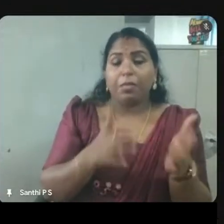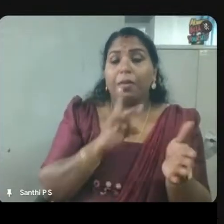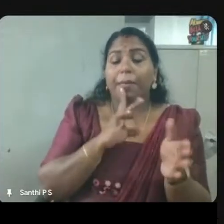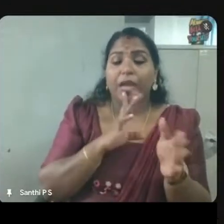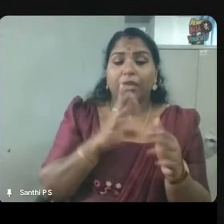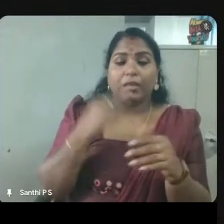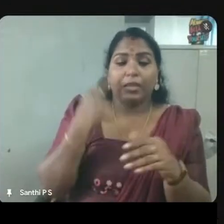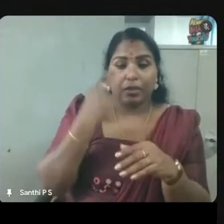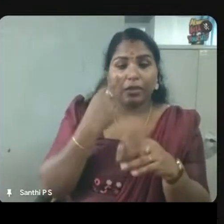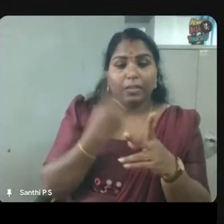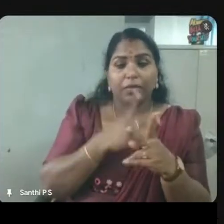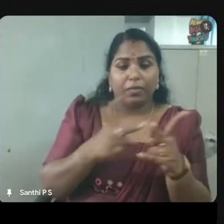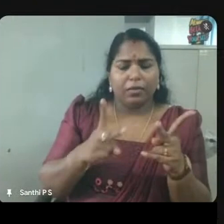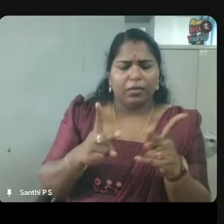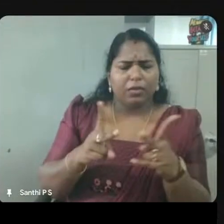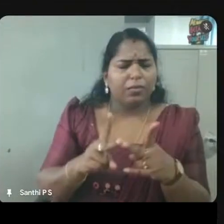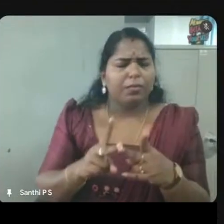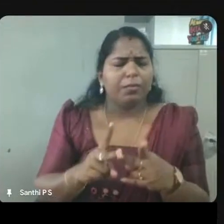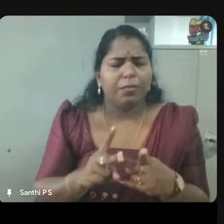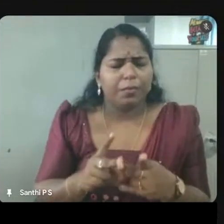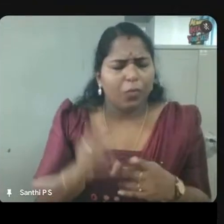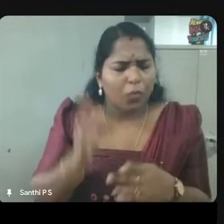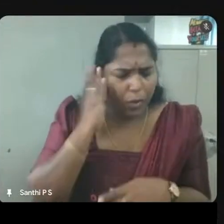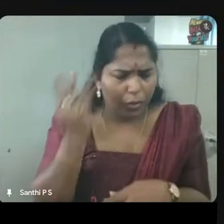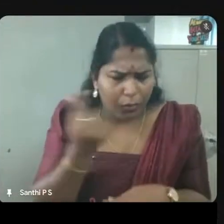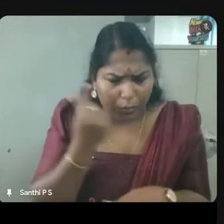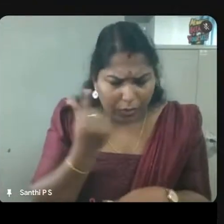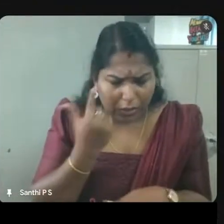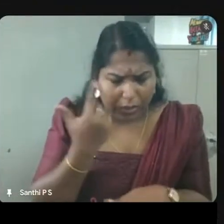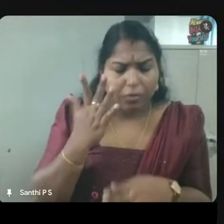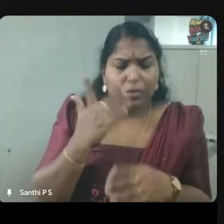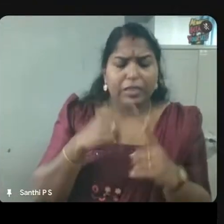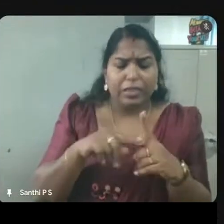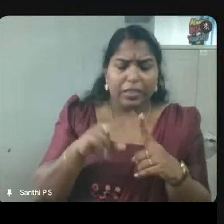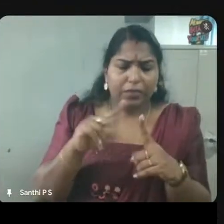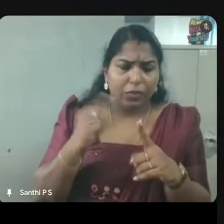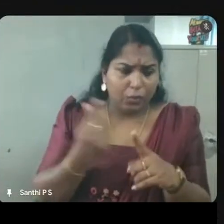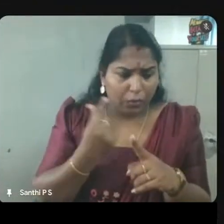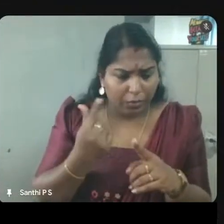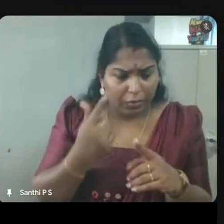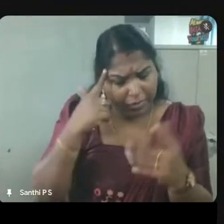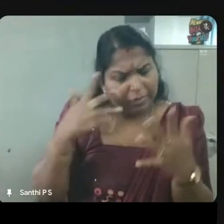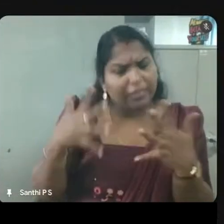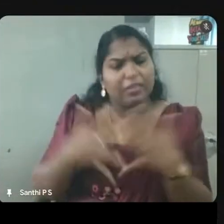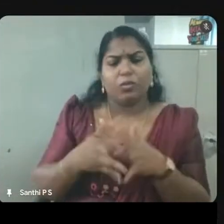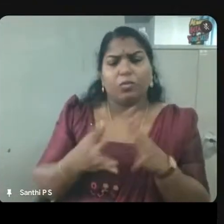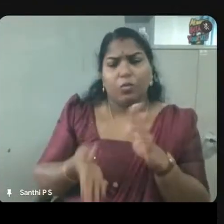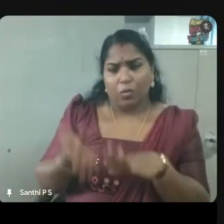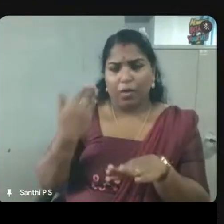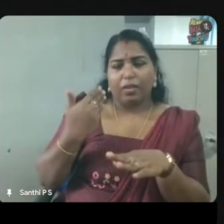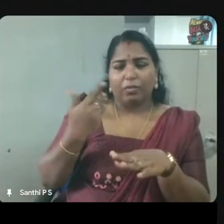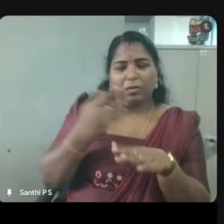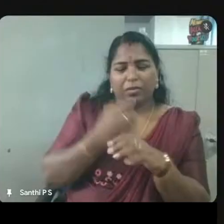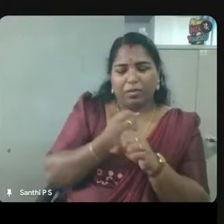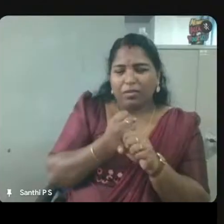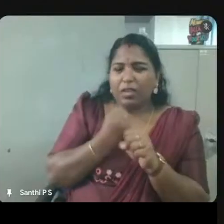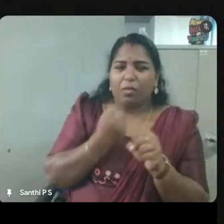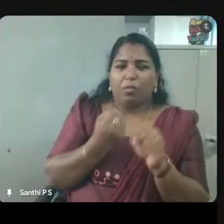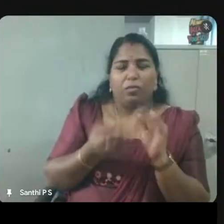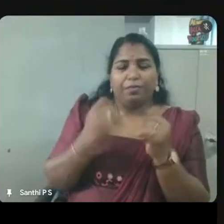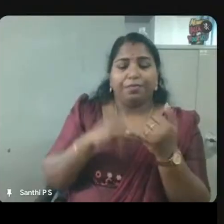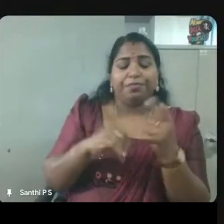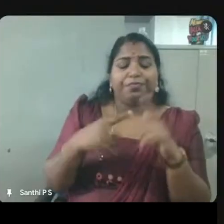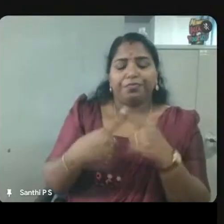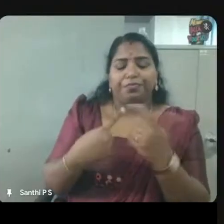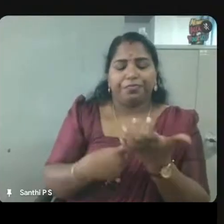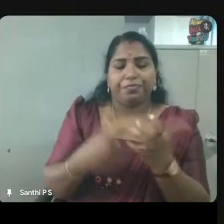യൂസ് ചെയ്യുമ്പോഴാവട്ടെ മൊബൈൽ യൂസ് ചെയ്യുമ്പോഴാവട്ടെ നമ്മുടെ നെക്കിന് നല്ല സ്ട്രെയിൻ വരുന്നുണ്ട്. നമ്മൾ അറിയാതെ കമ്പ്യൂട്ടറിലാവുമ്പോൾ നമ്മുടെ നെക്കിങ്ങനെ മുമ്പോട്ട് പോകും. നമ്മൾ